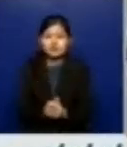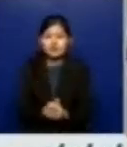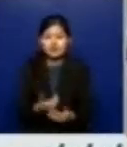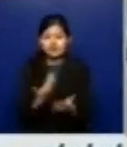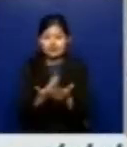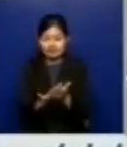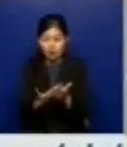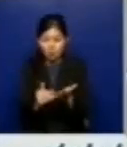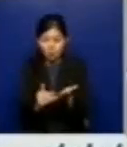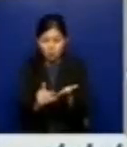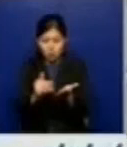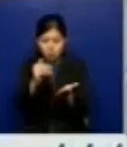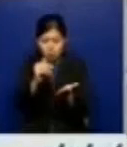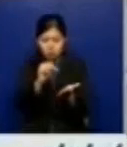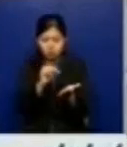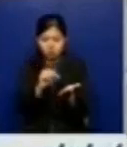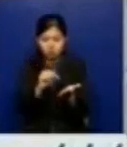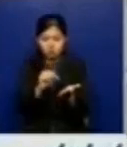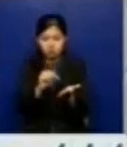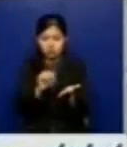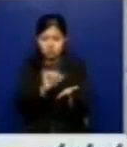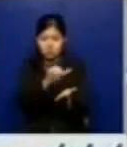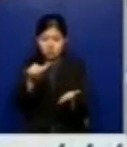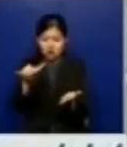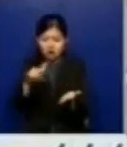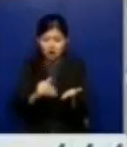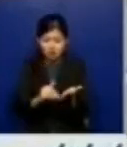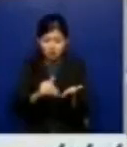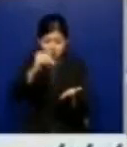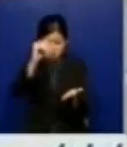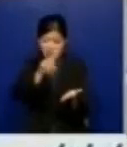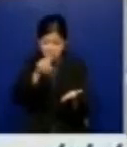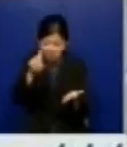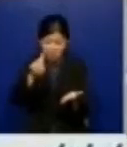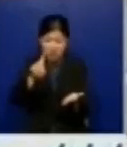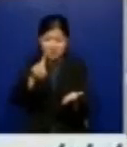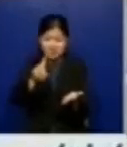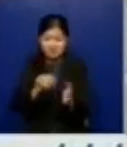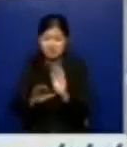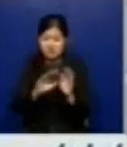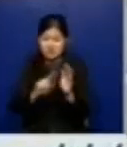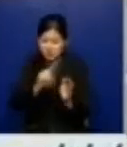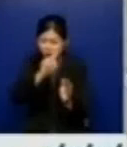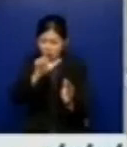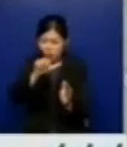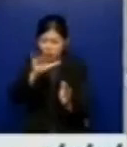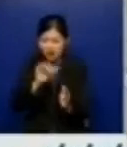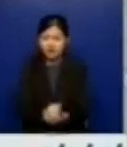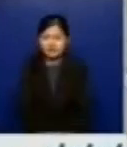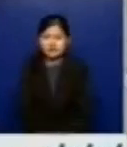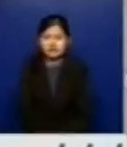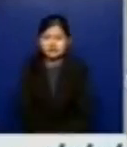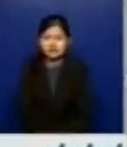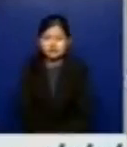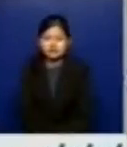หลายเท่าตัวเป็น10เท่าตัวบางครั้งเป็น100เท่าตัวก็มีนะครับอันนี้เดี๋ยวผมจะไปพูดในรายมาตรานะครับแต่เป็นจุด